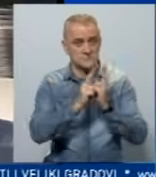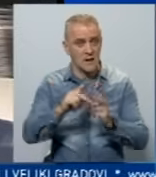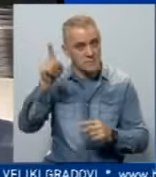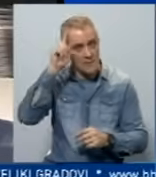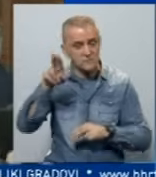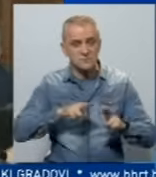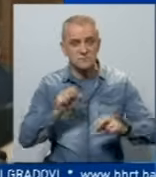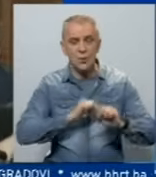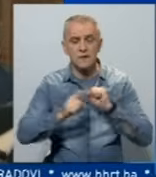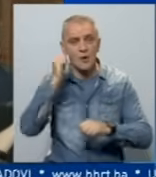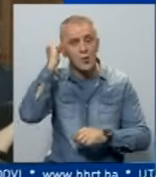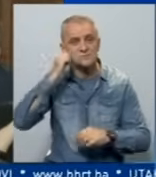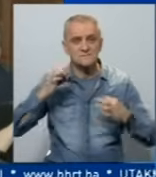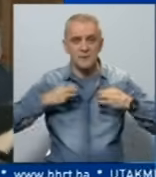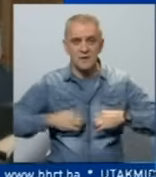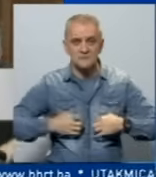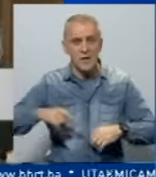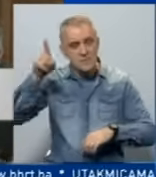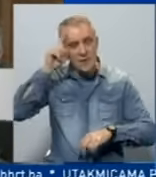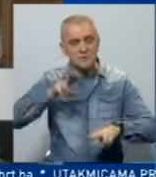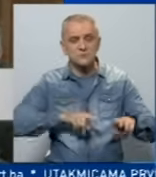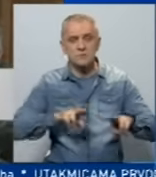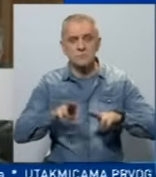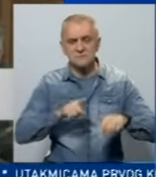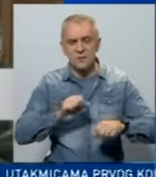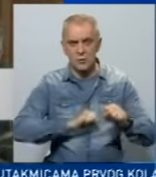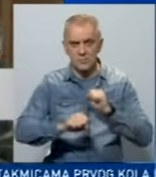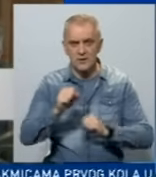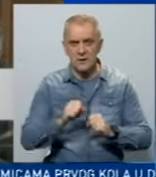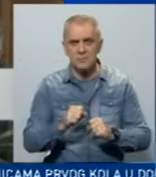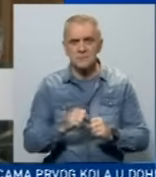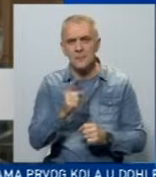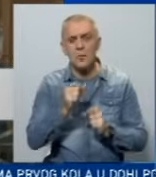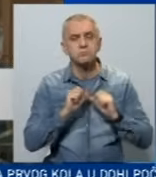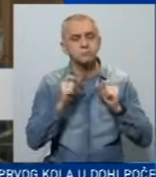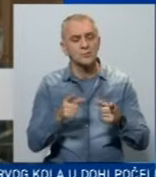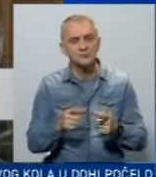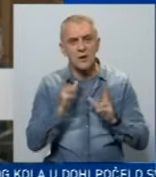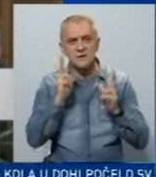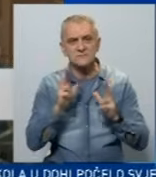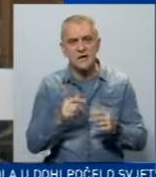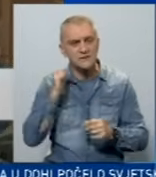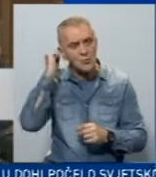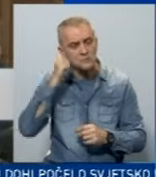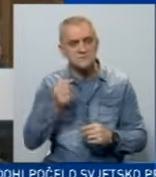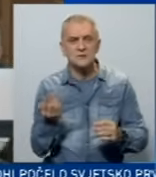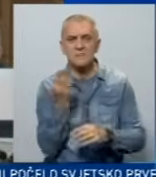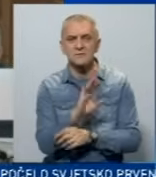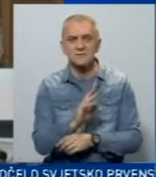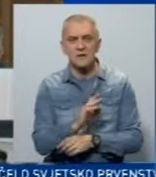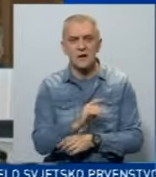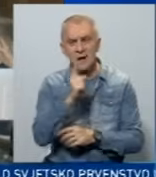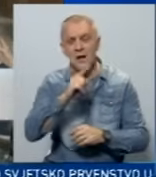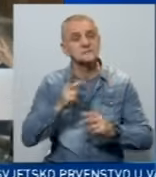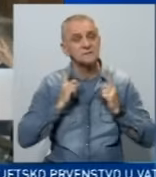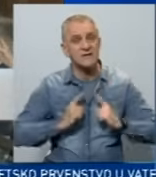sastali njemački ministar odbrane i kosovska predsjednica. Njemački ministar odbrane Boris Pistorius poručio je da je zahtjev kosovskih